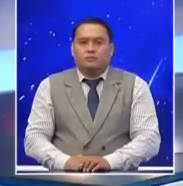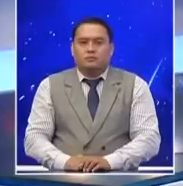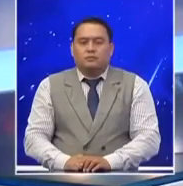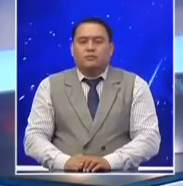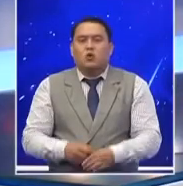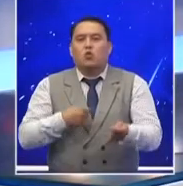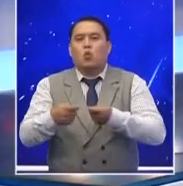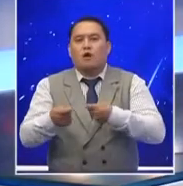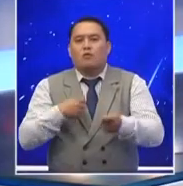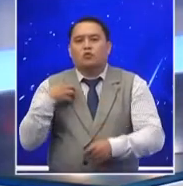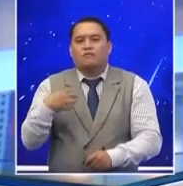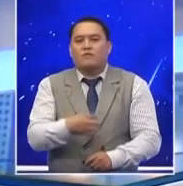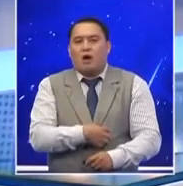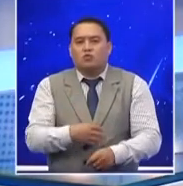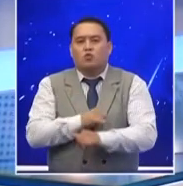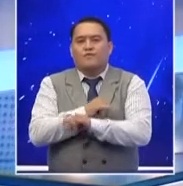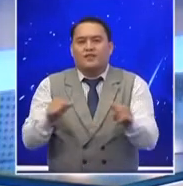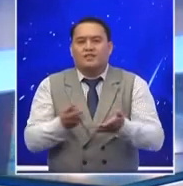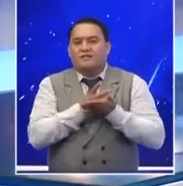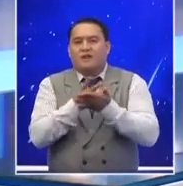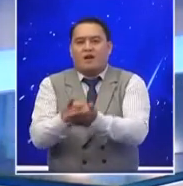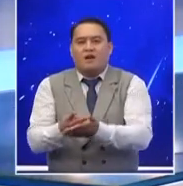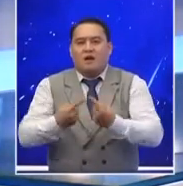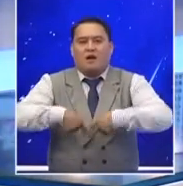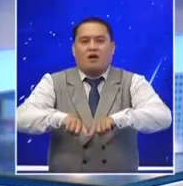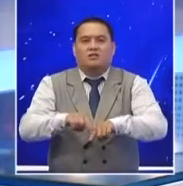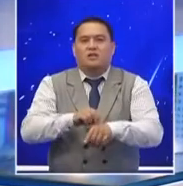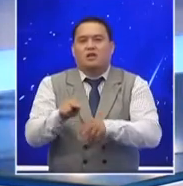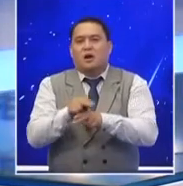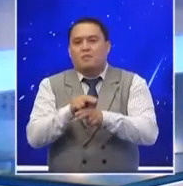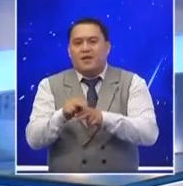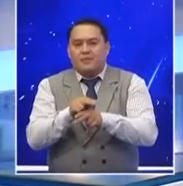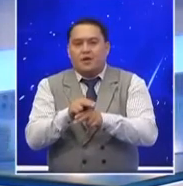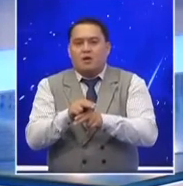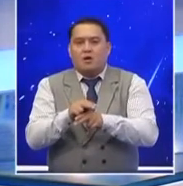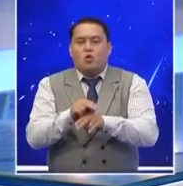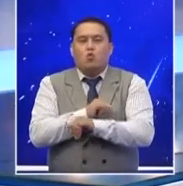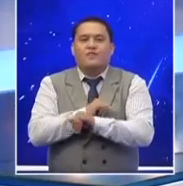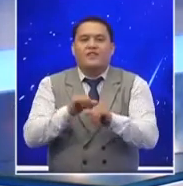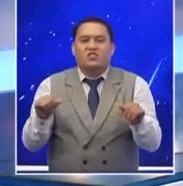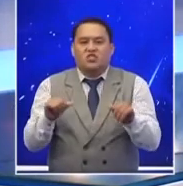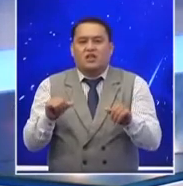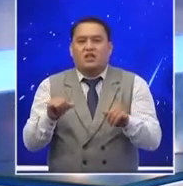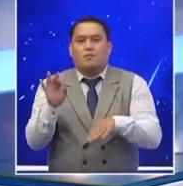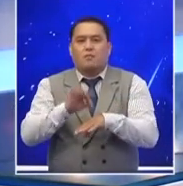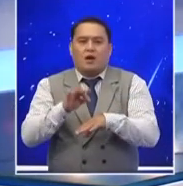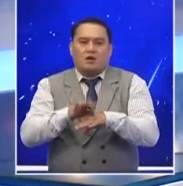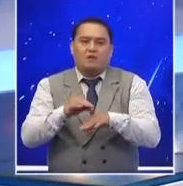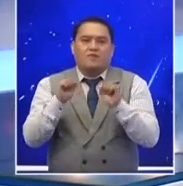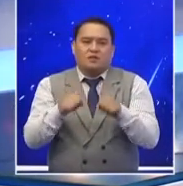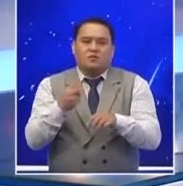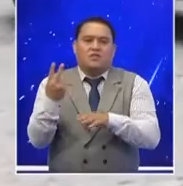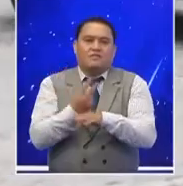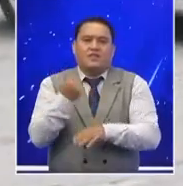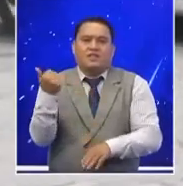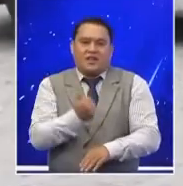Власти Франции ожидают увеличения числа госпитализаций в отделениях интенсивной терапии. Скачок, уверены эксперты, может произойти в ближайшие